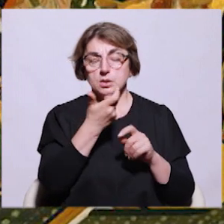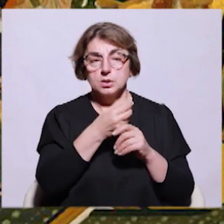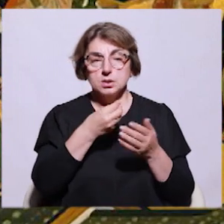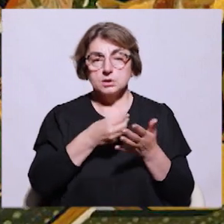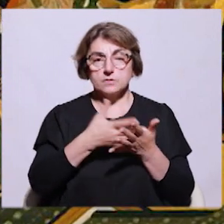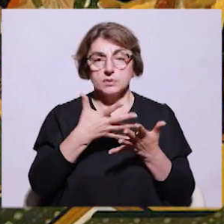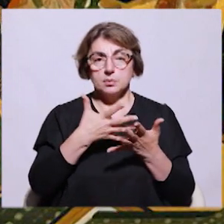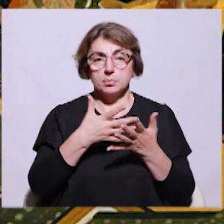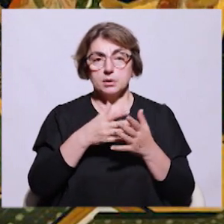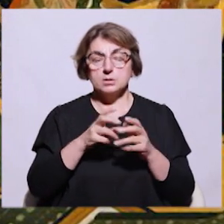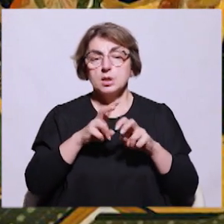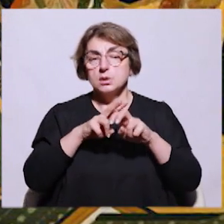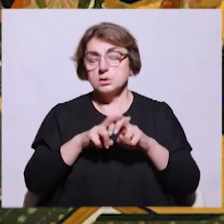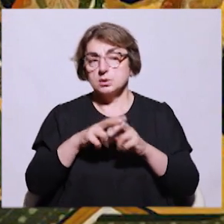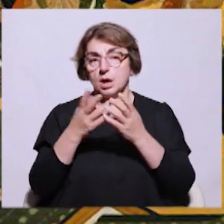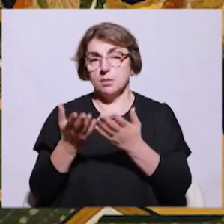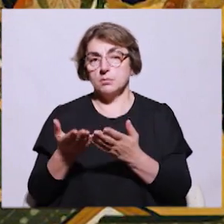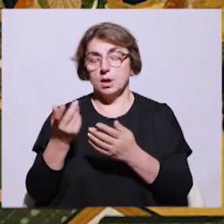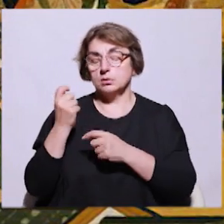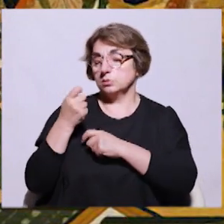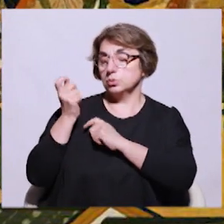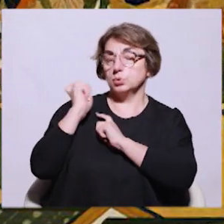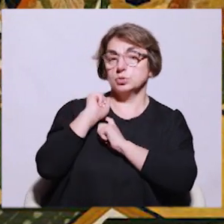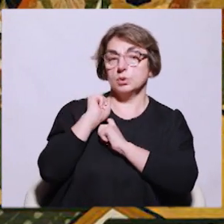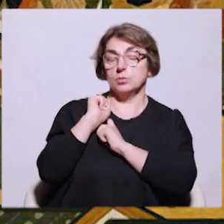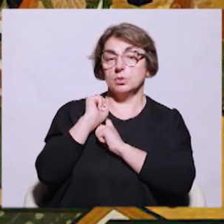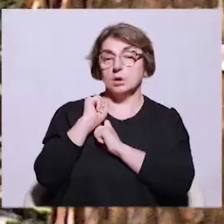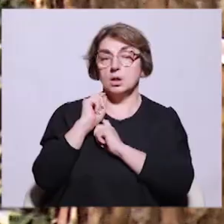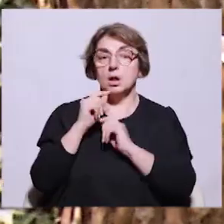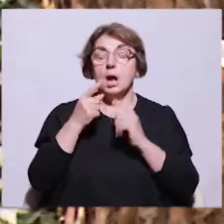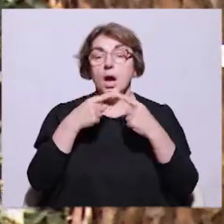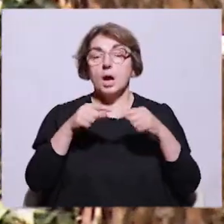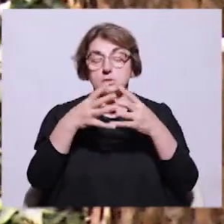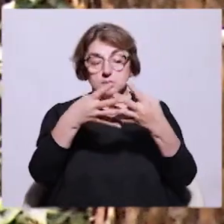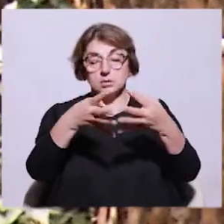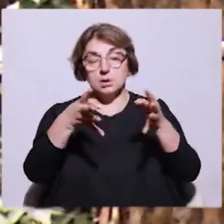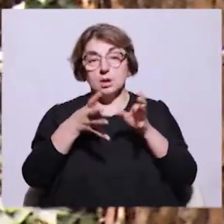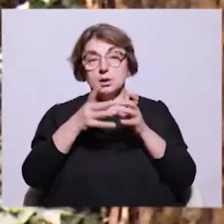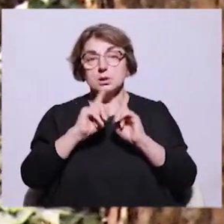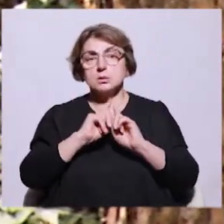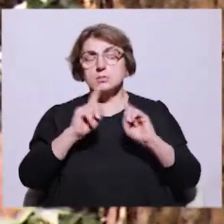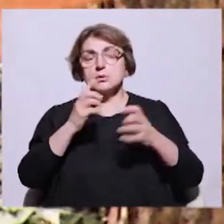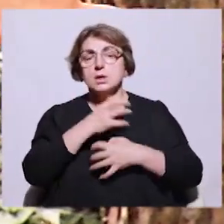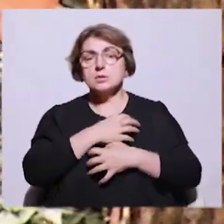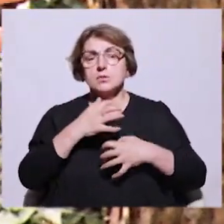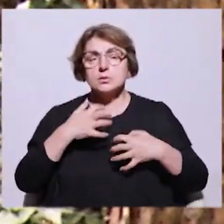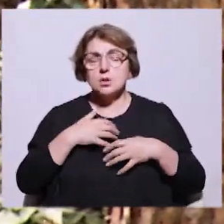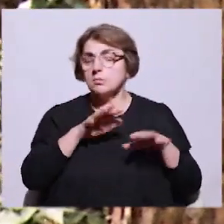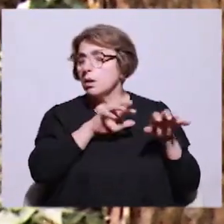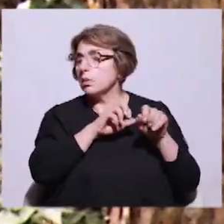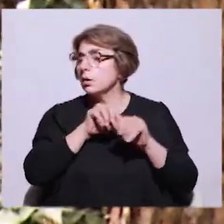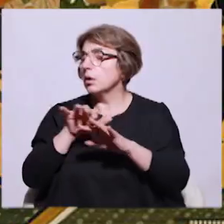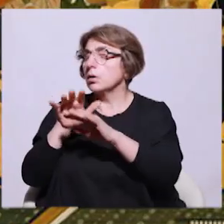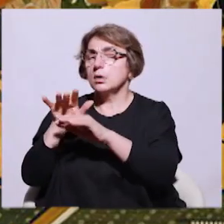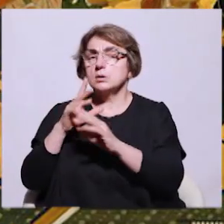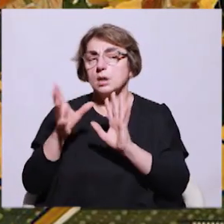ძვირად ღირებული დასაკეცის კამი აქვს ზურგზე მოკიდებული. გალიაში ეგზოტიკური ცხოველებია. მიემართებიან